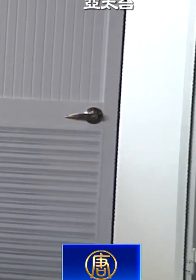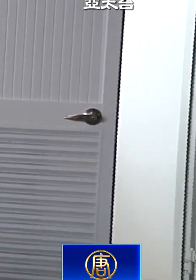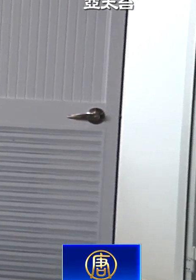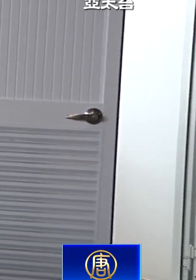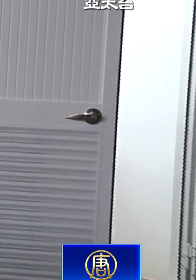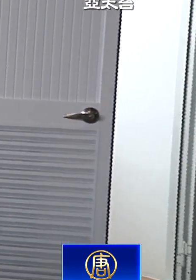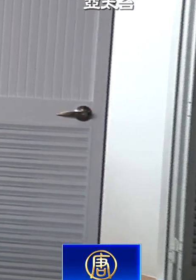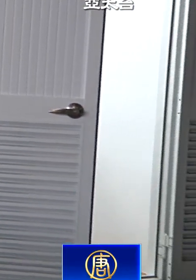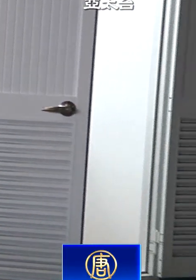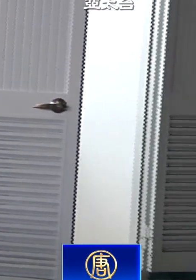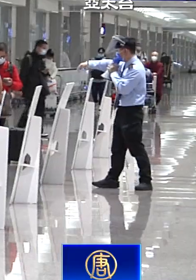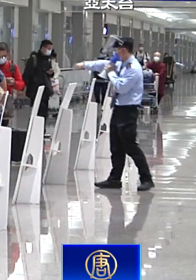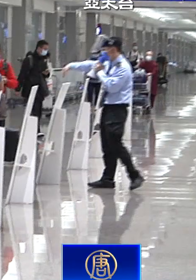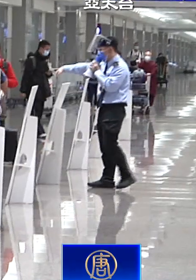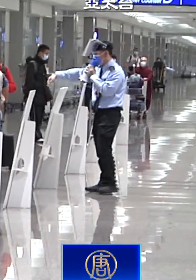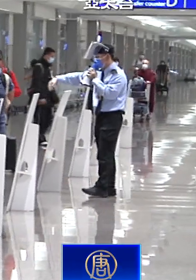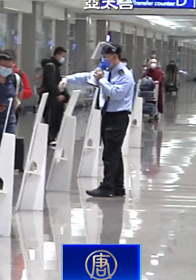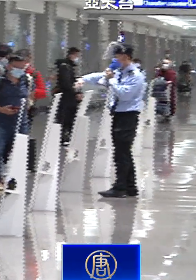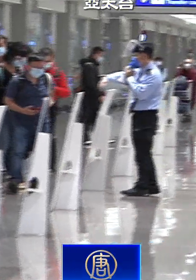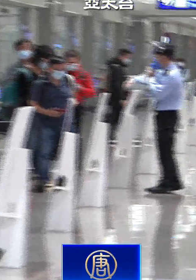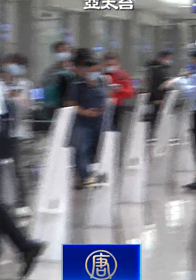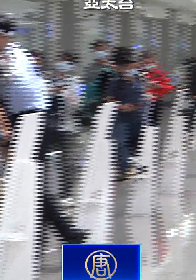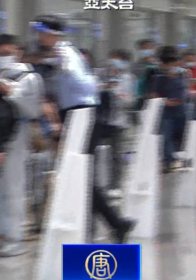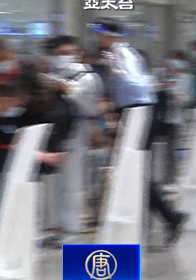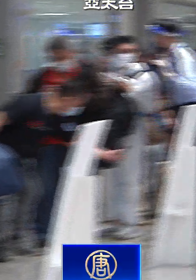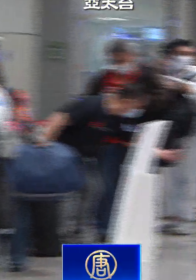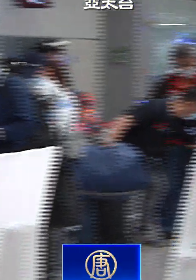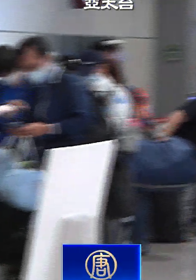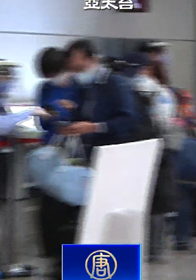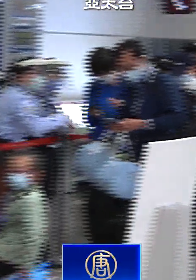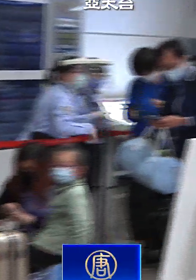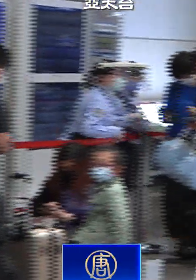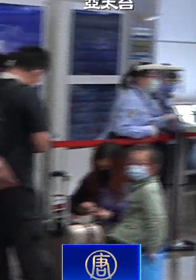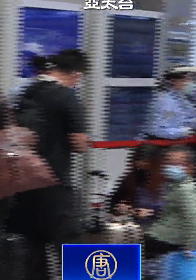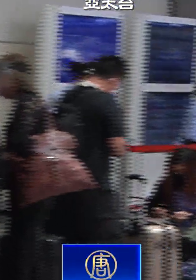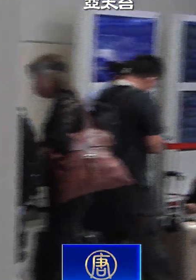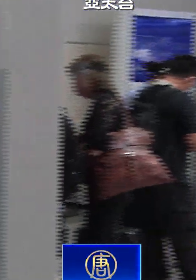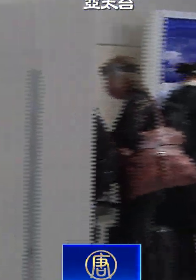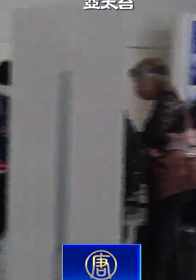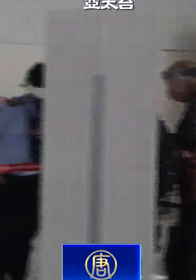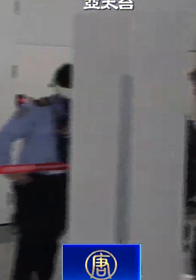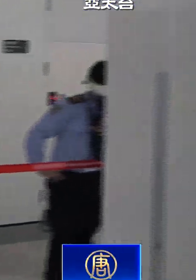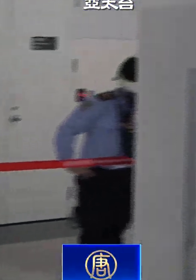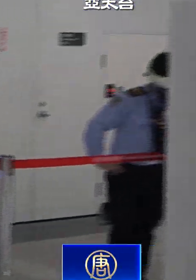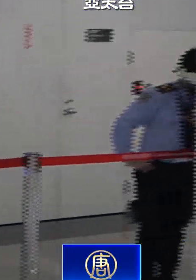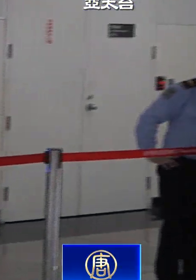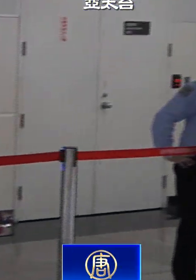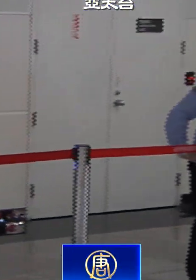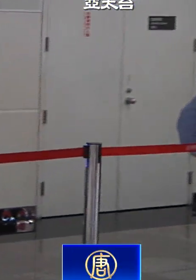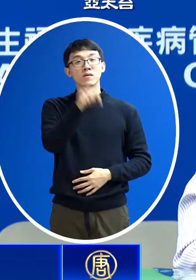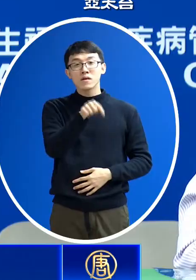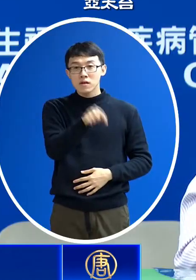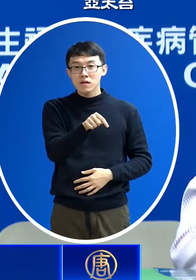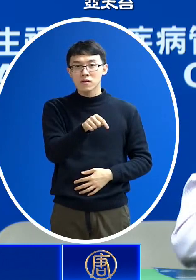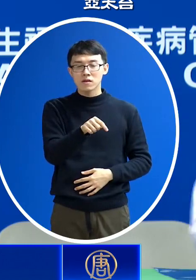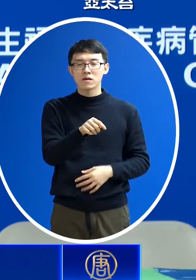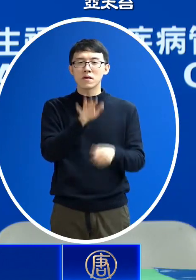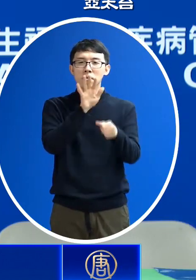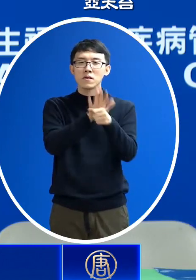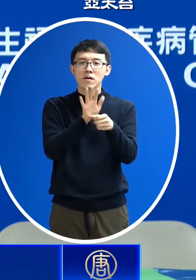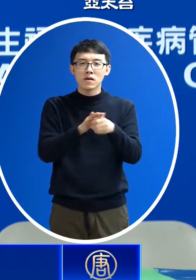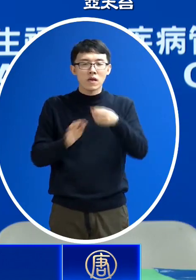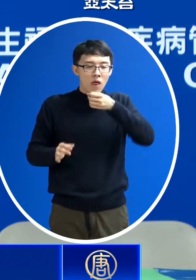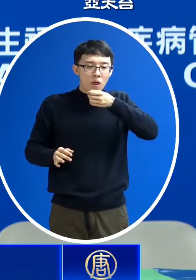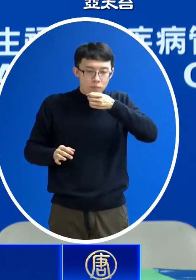做 PCR 和定序，指挥官强调是担心中国有未知的变种病毒。 脱筛脱